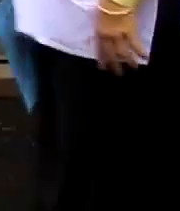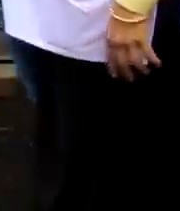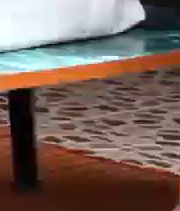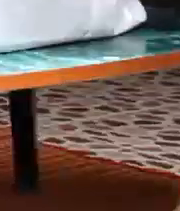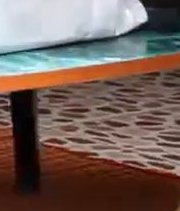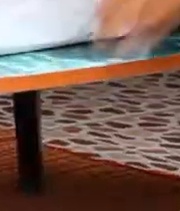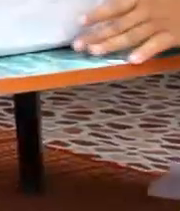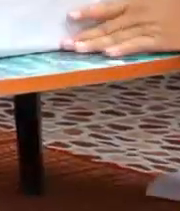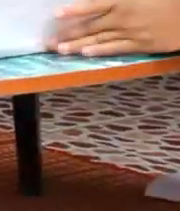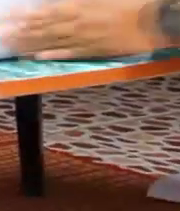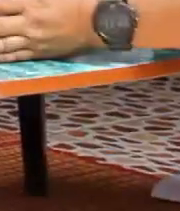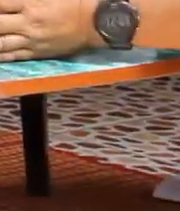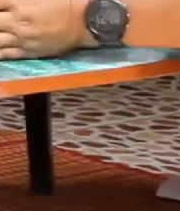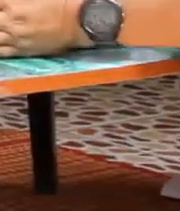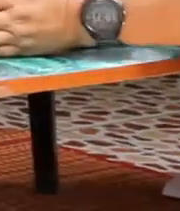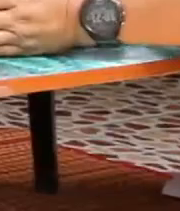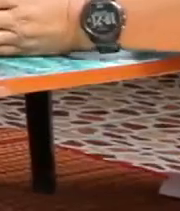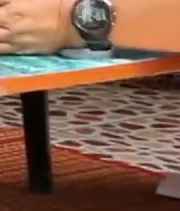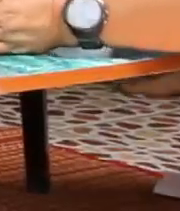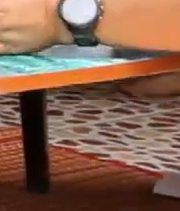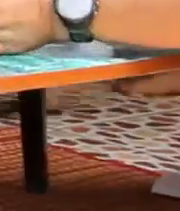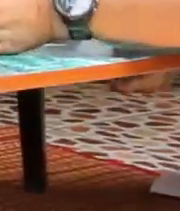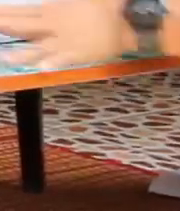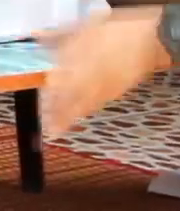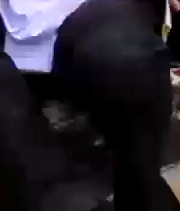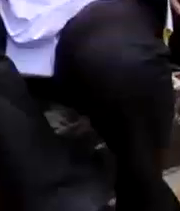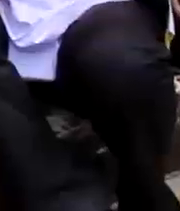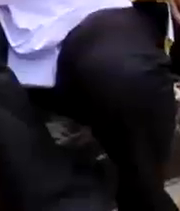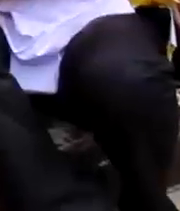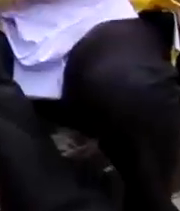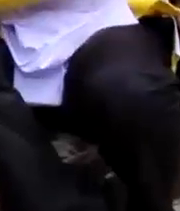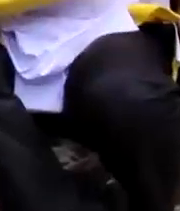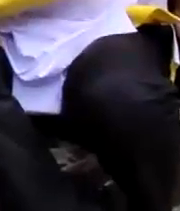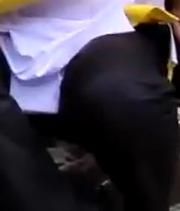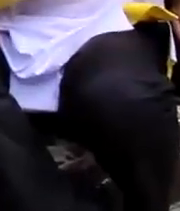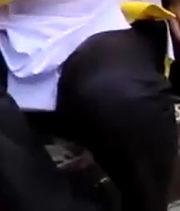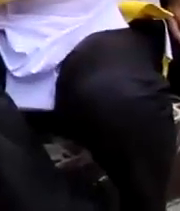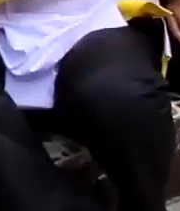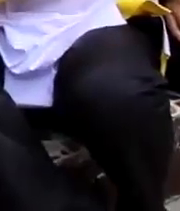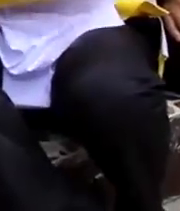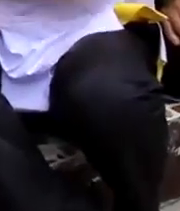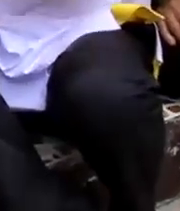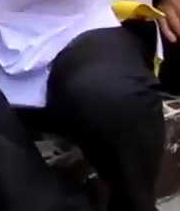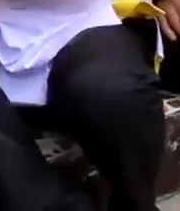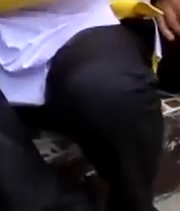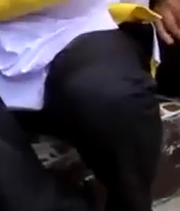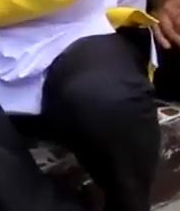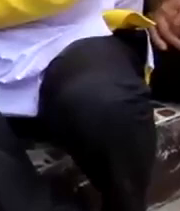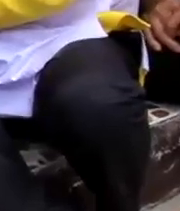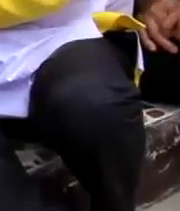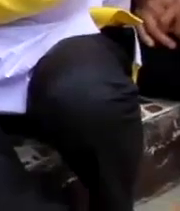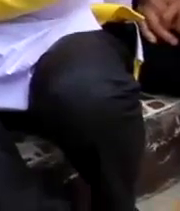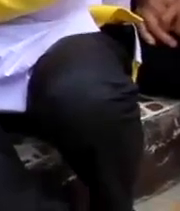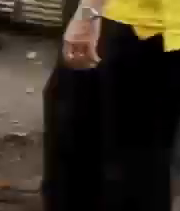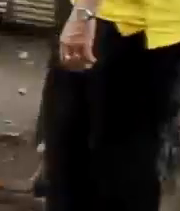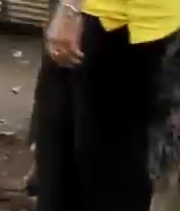วิตฝ่าวิกฤตโควิด -19 ไปมอบให้แก่ผู้ป่วยติดเตียงผู้ยากไร้รวม11คนยังความปลื้มปิติและสำนึกในพระมห